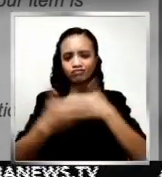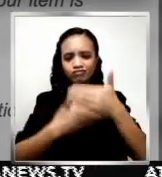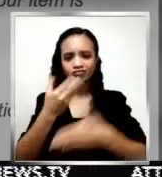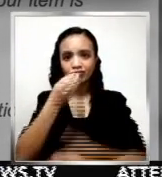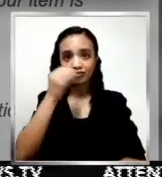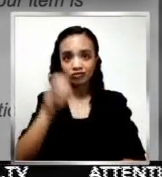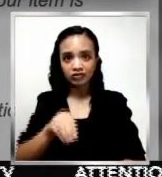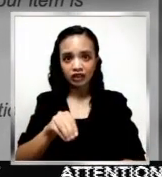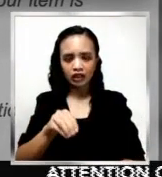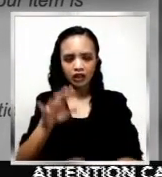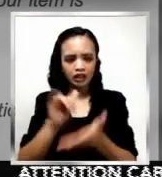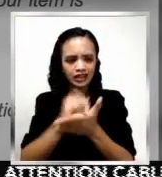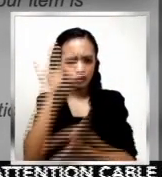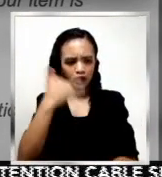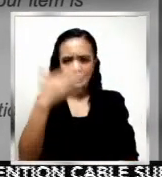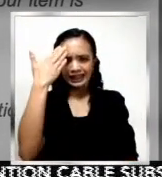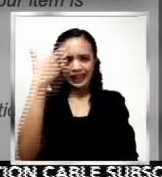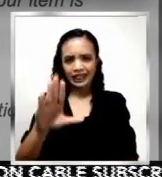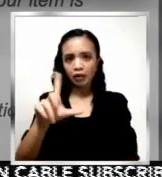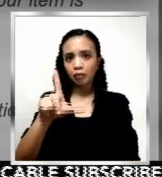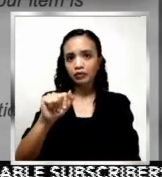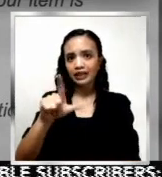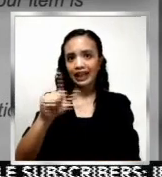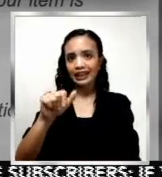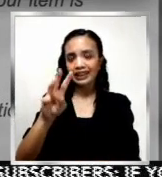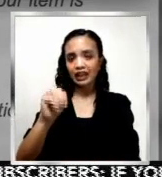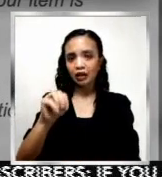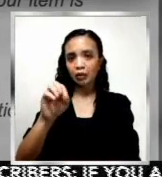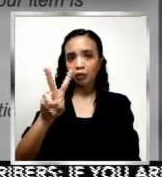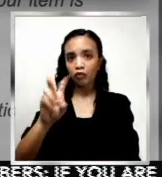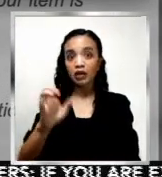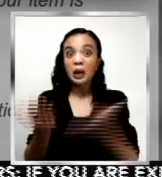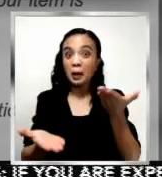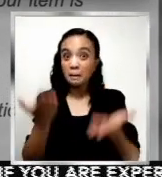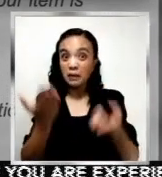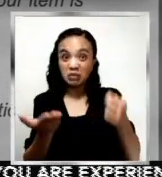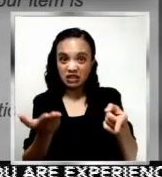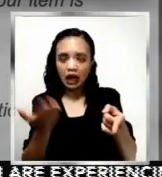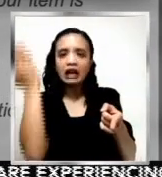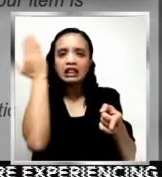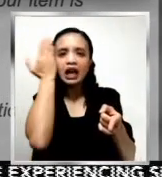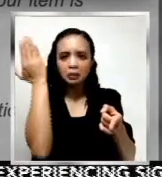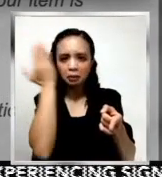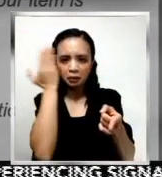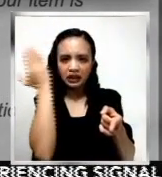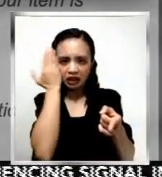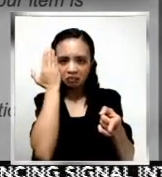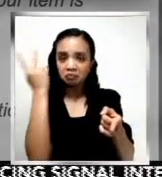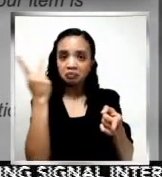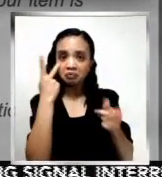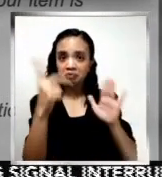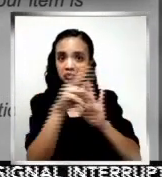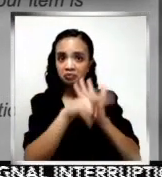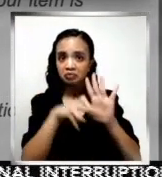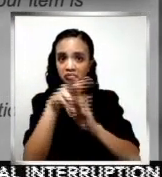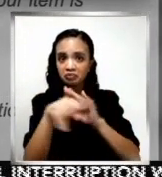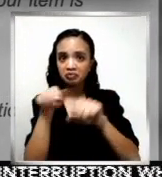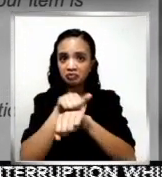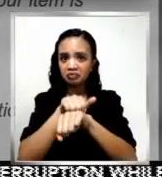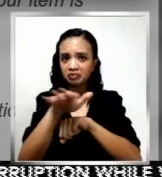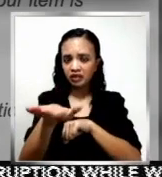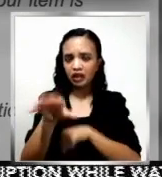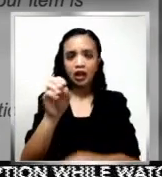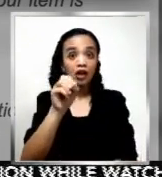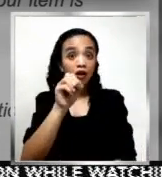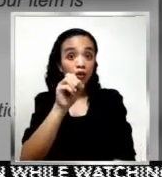ng Lala Move. Posible raw na nagpapanggap lang na tiga Lala Move ang makikita sa video na ipinadala kay Joyce o maaari ring